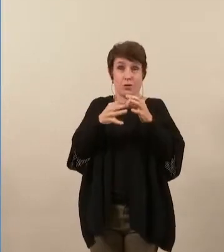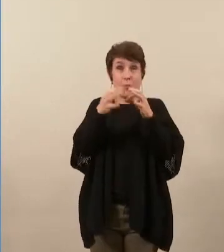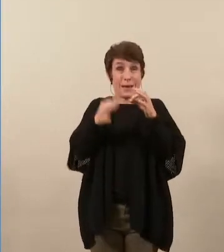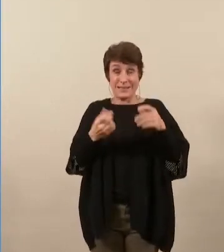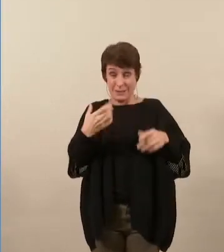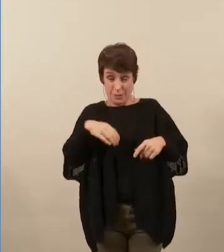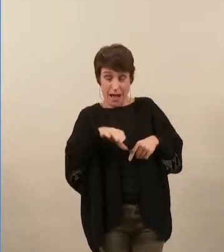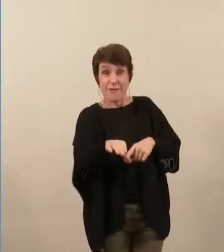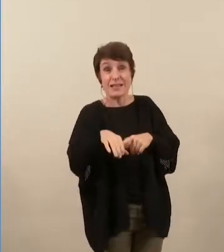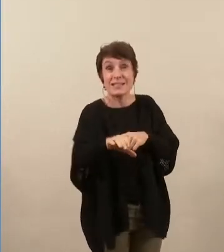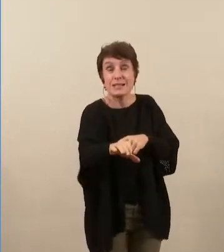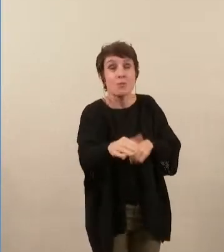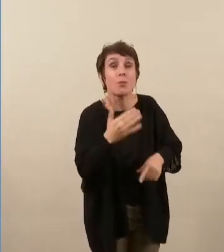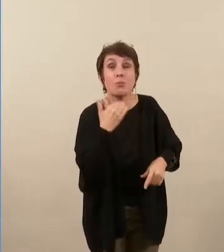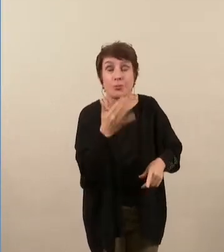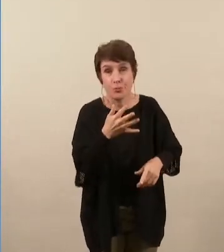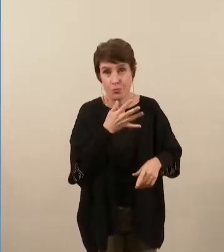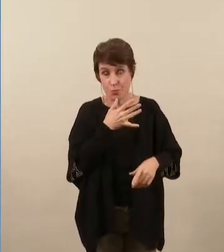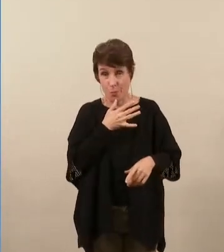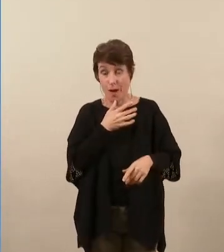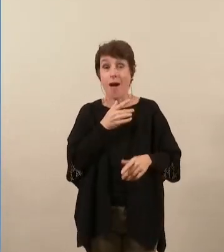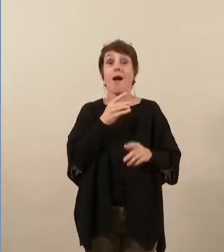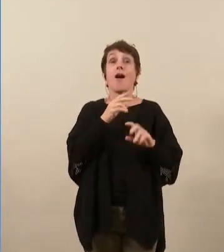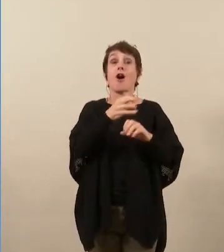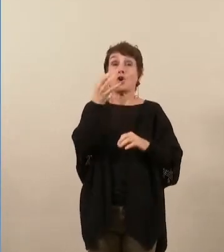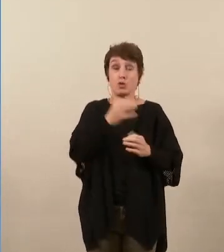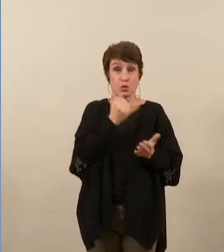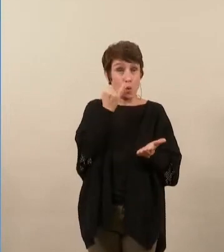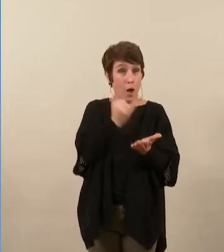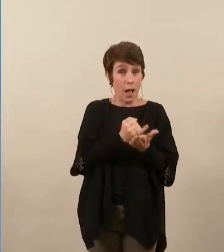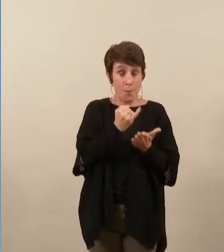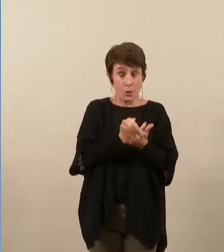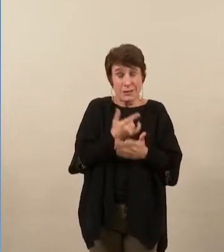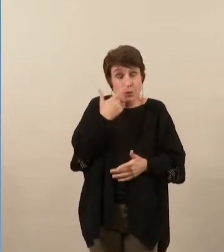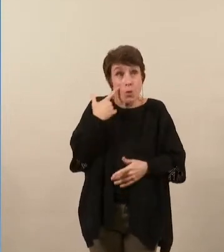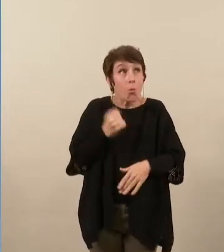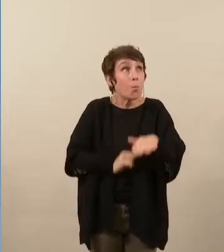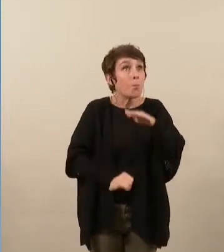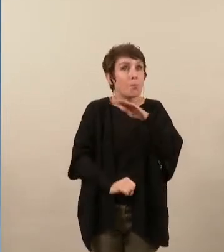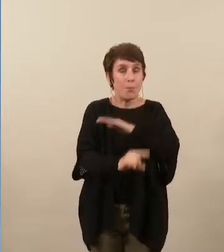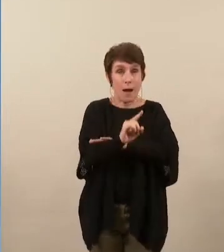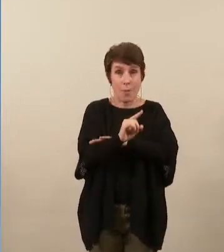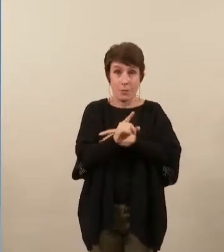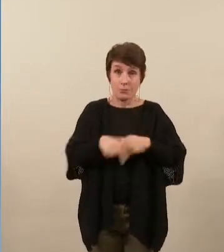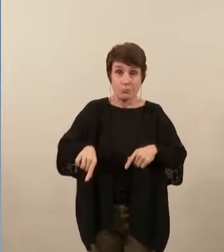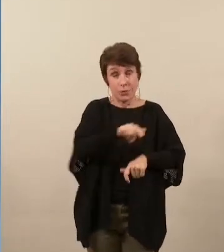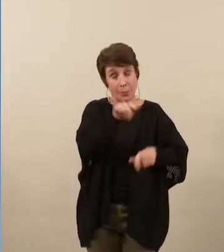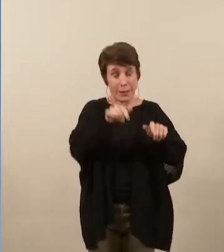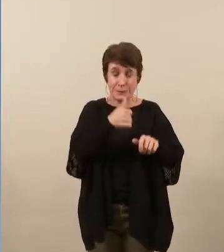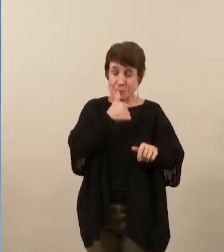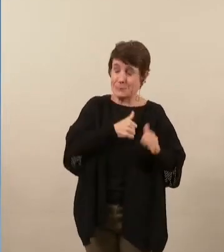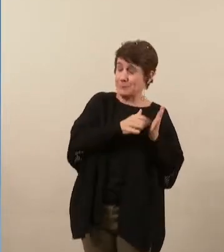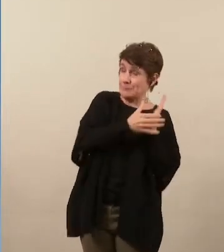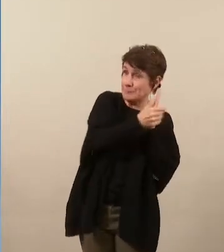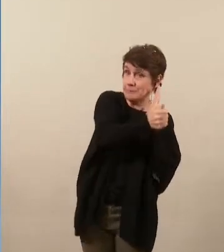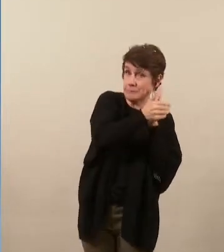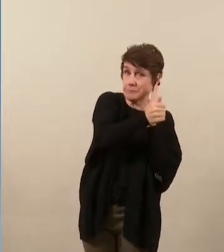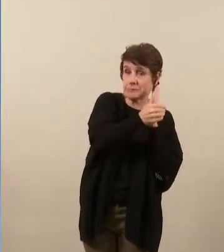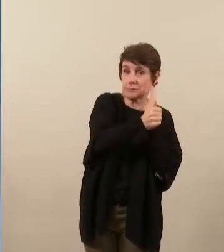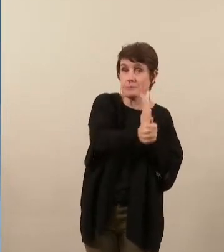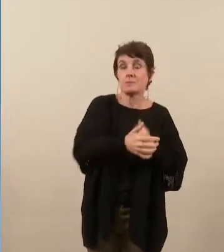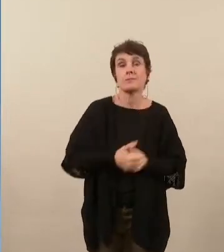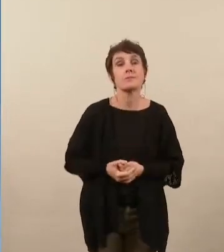collectivité et d'un taux d'imposition record qui pénalise déjà grandement les contribuables. Ils auront alors